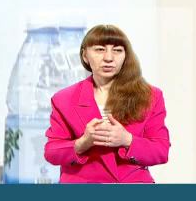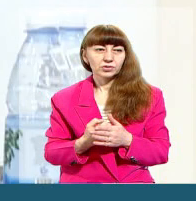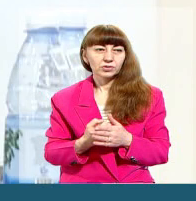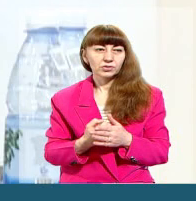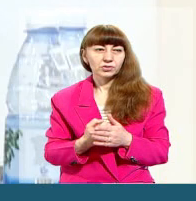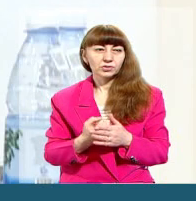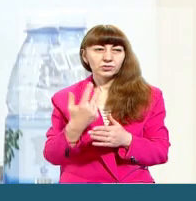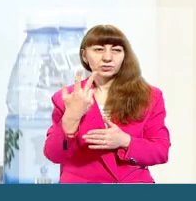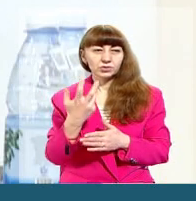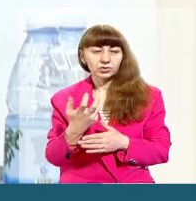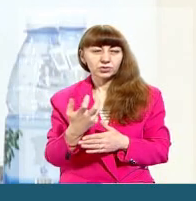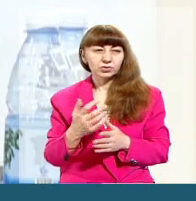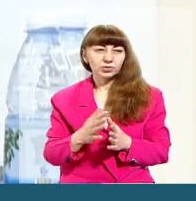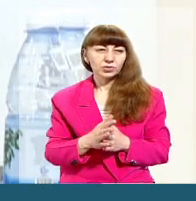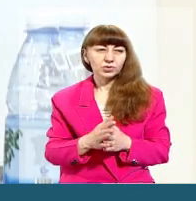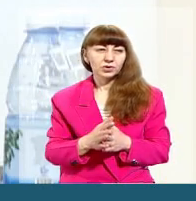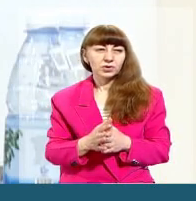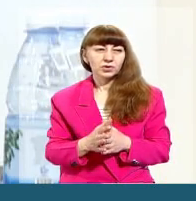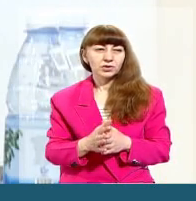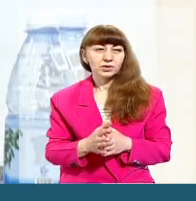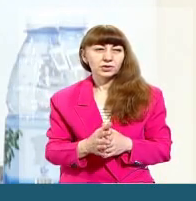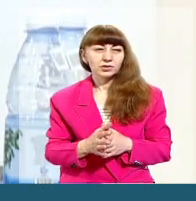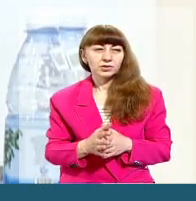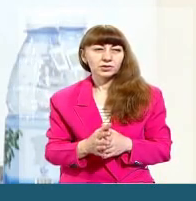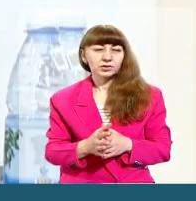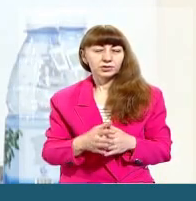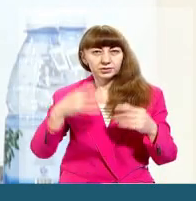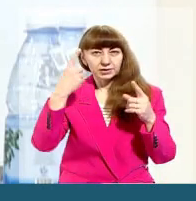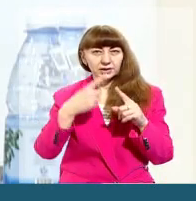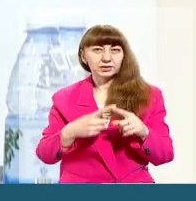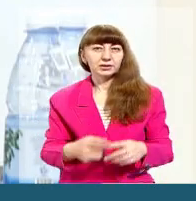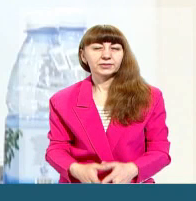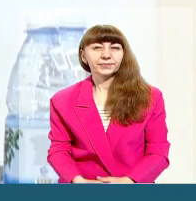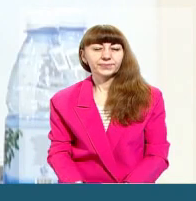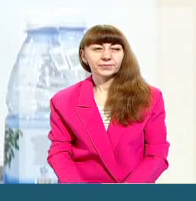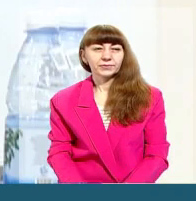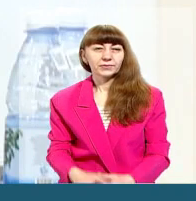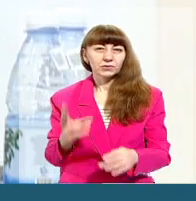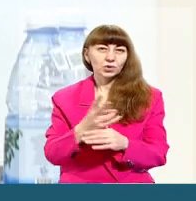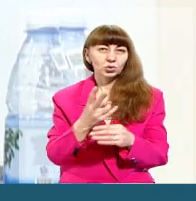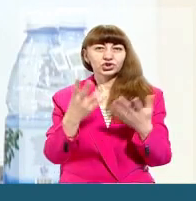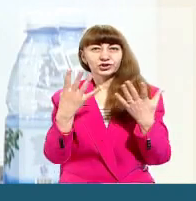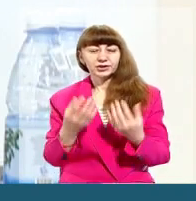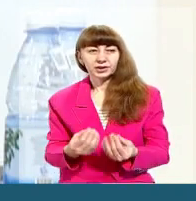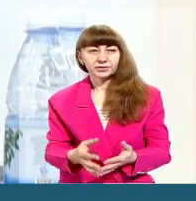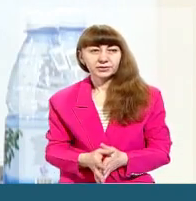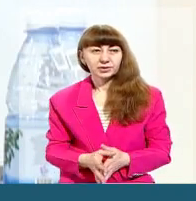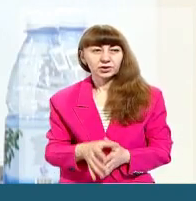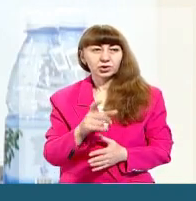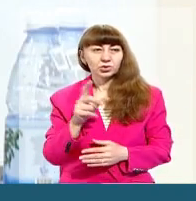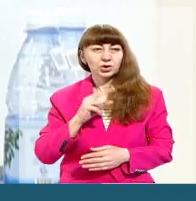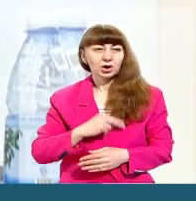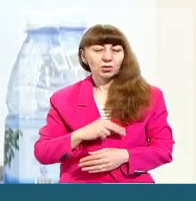до 300, чуть больше единиц техники. Ночь, день. И людей